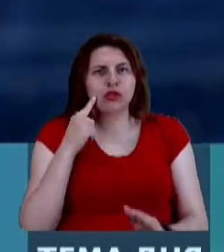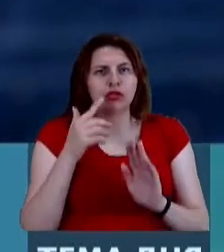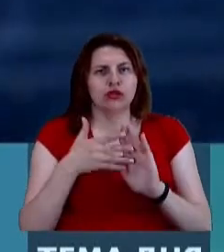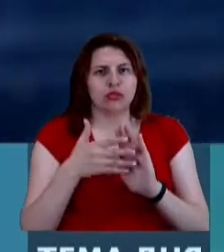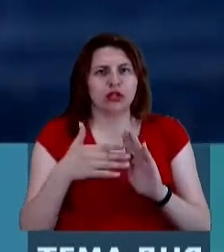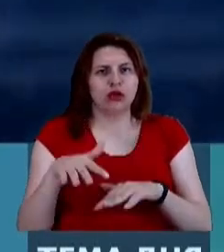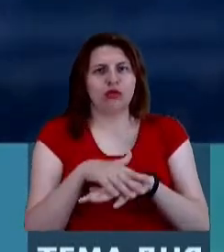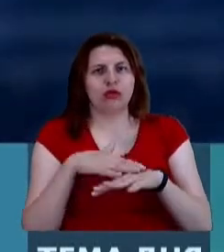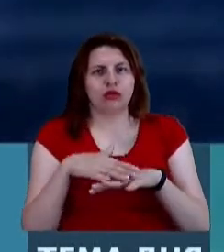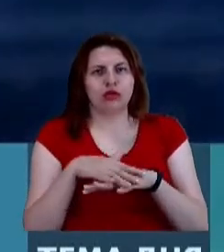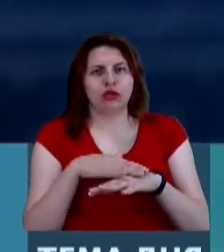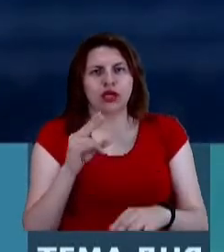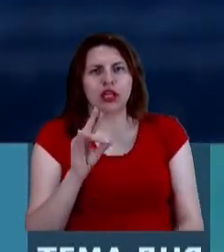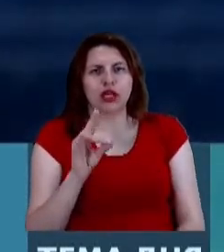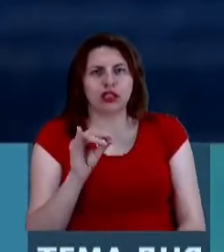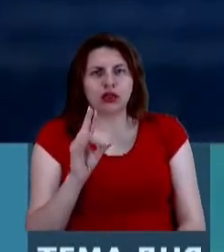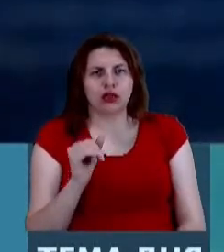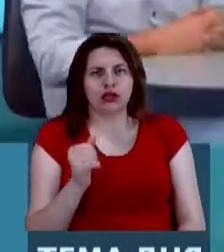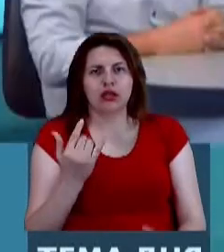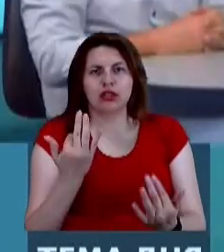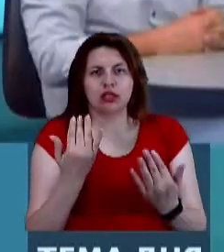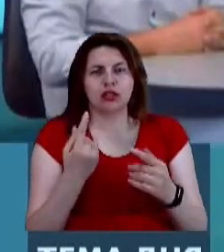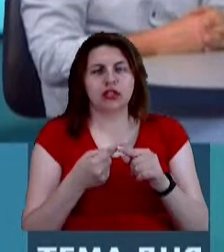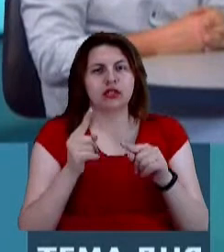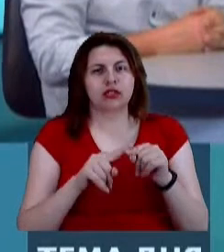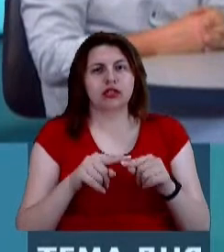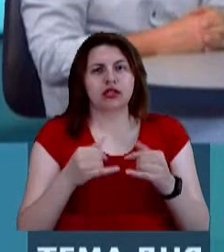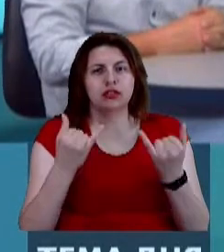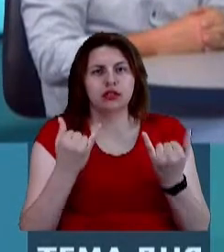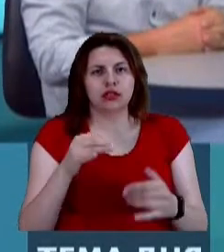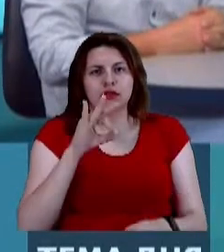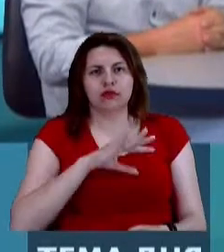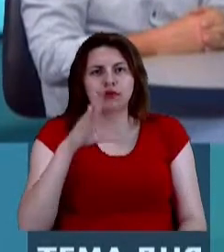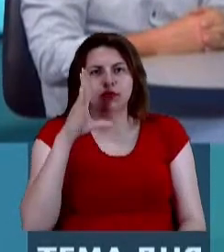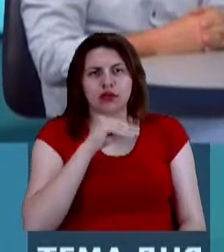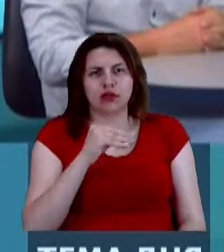Пані Катерино, на ваш погляд, наскільки це зараз вдається от сучасним українським медіа?